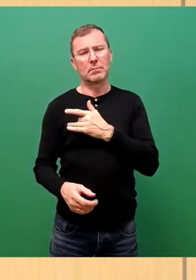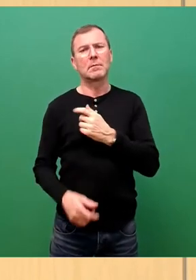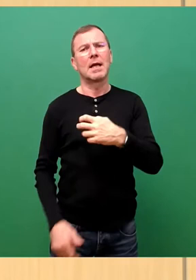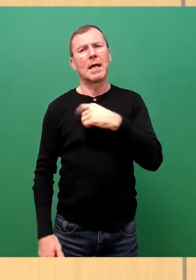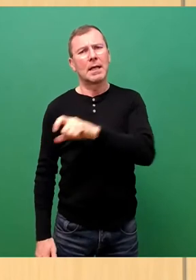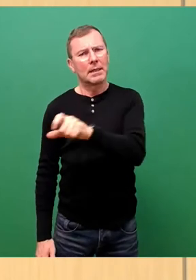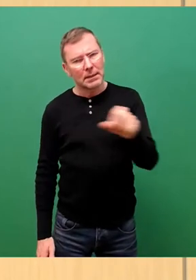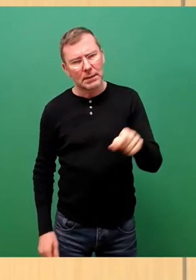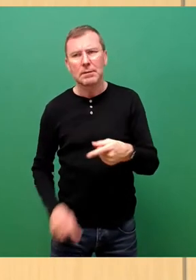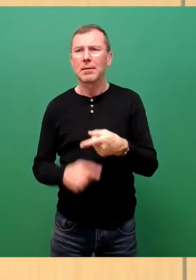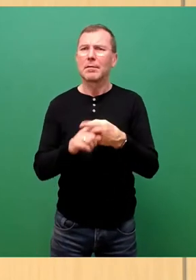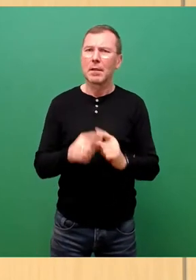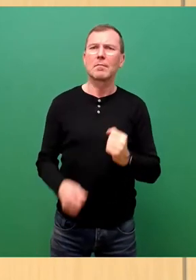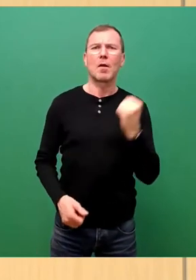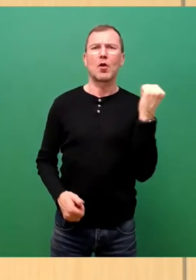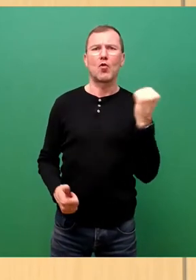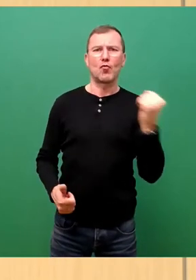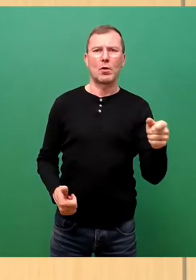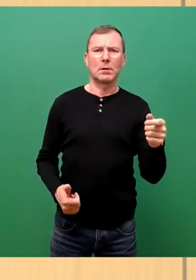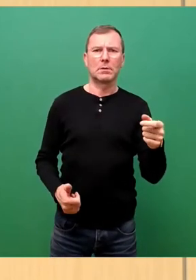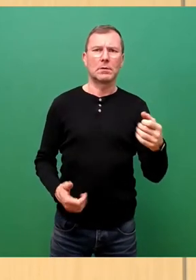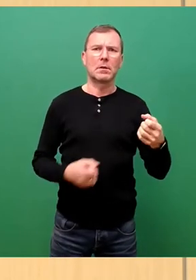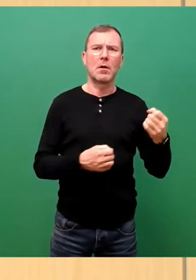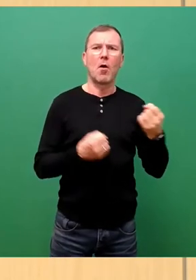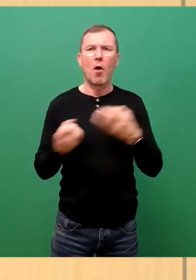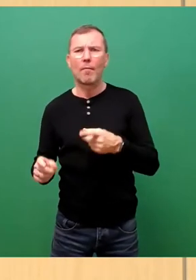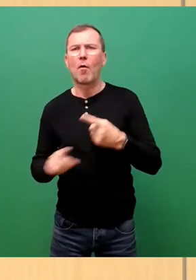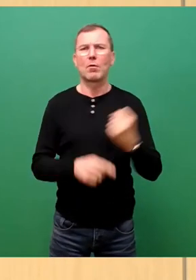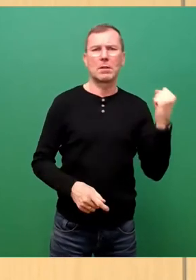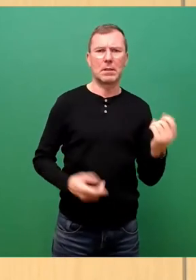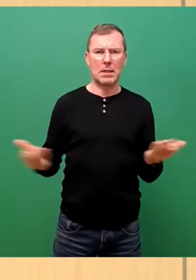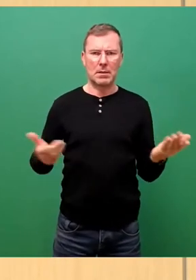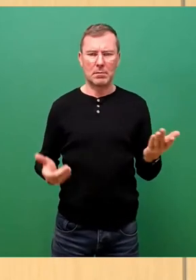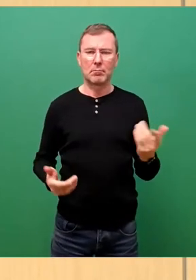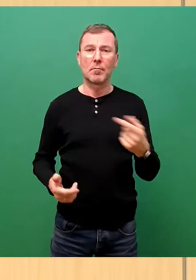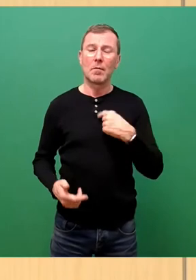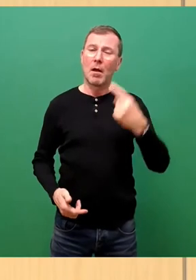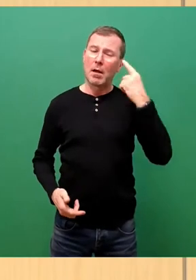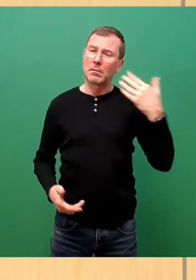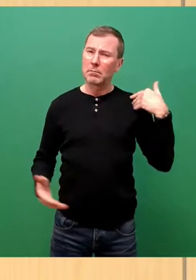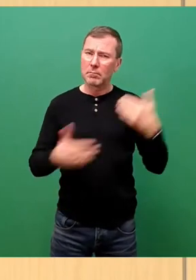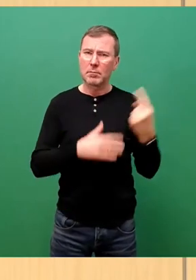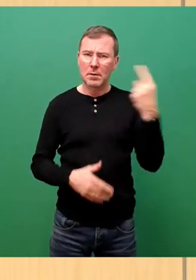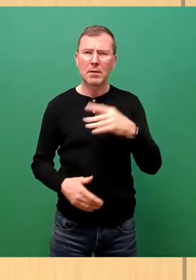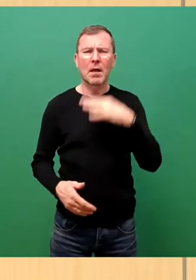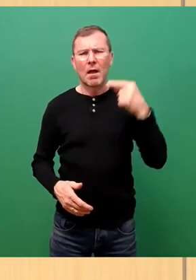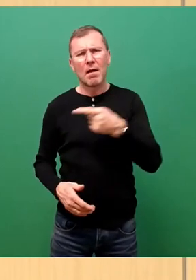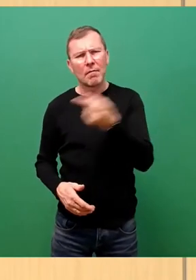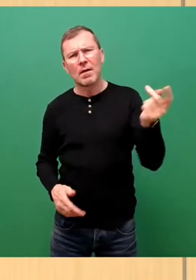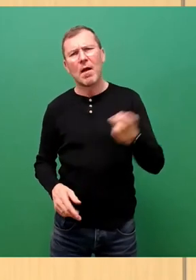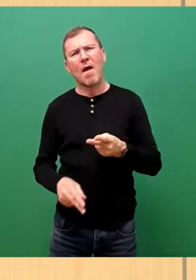Teil dieses Tötens. Deshalb erinnern wir als Stadt seit Jahren gemeinsam mit zahlreichen Vertretern